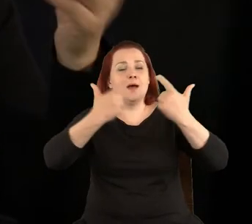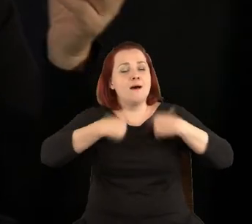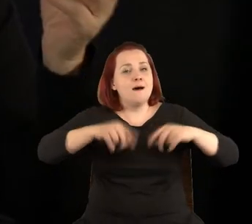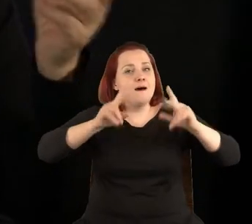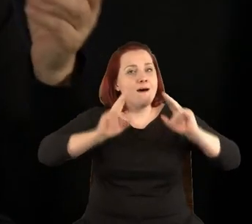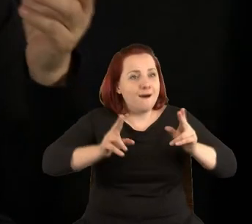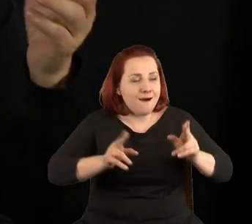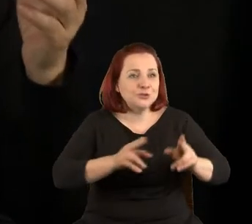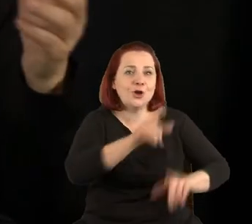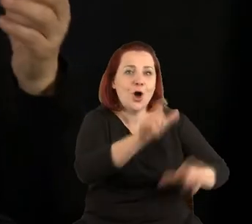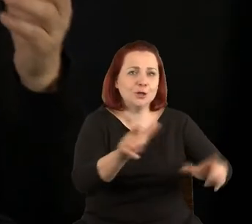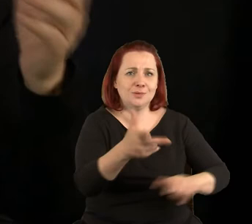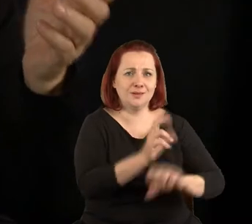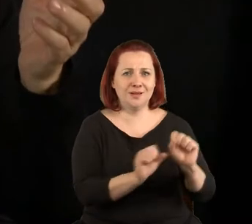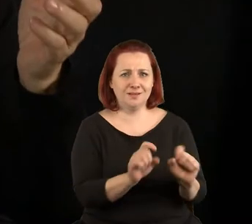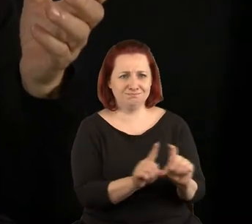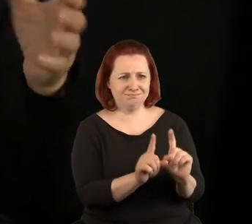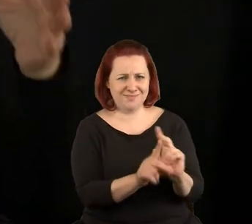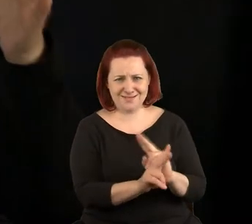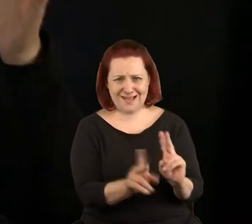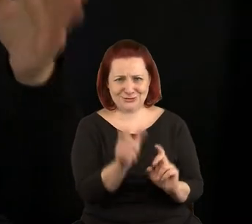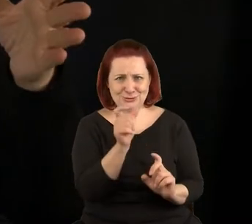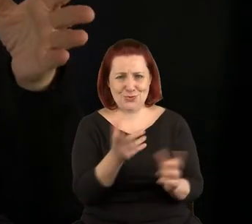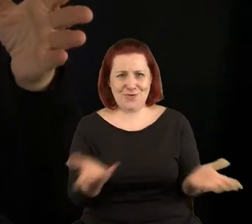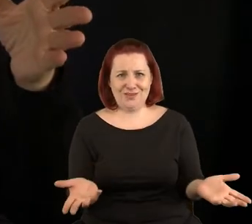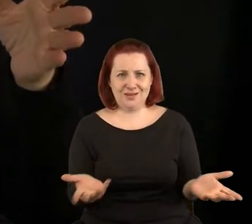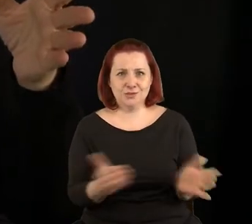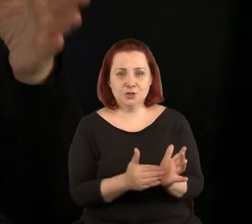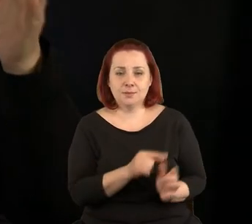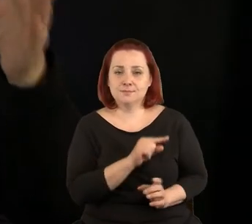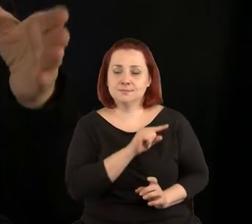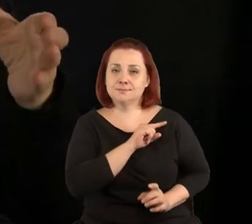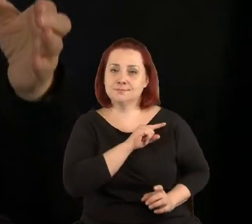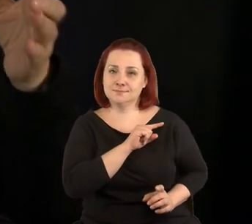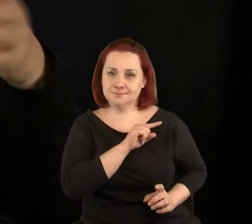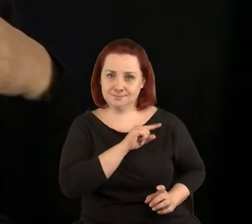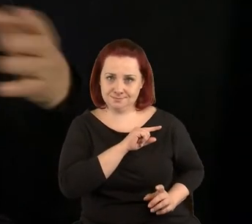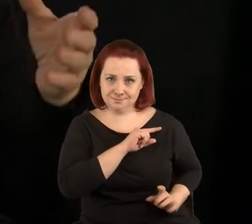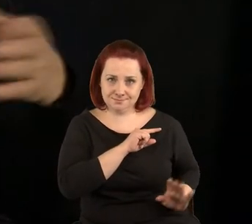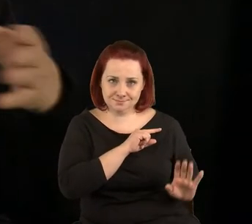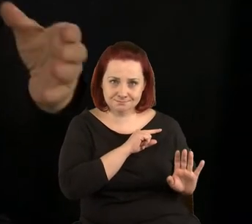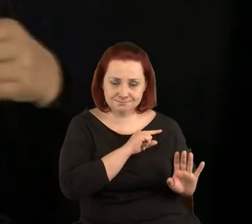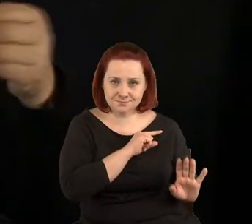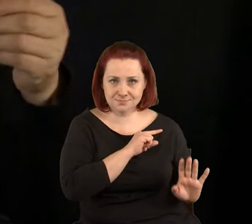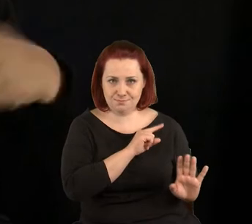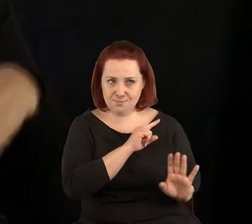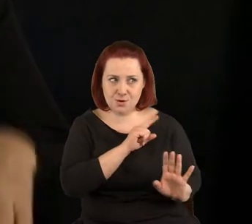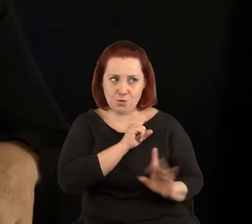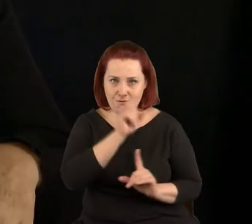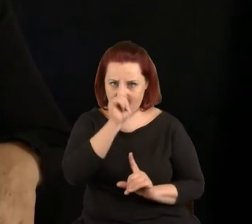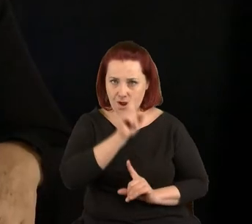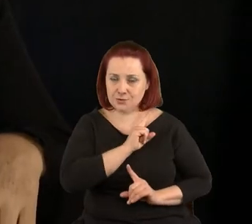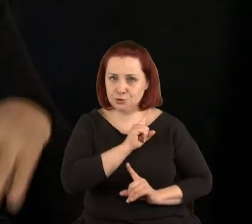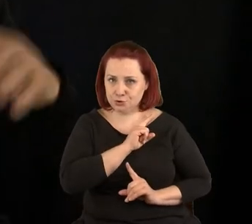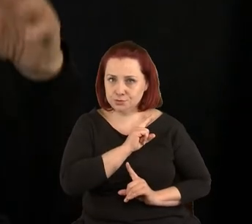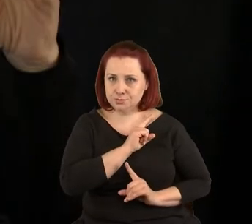osobami niepełnosprawnymi jest jak z każdym człowiekiem. Trzeba być uważnym. Oczywiście nie ma możliwości